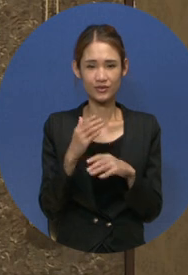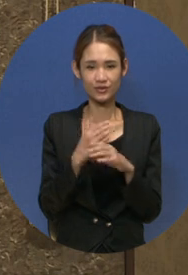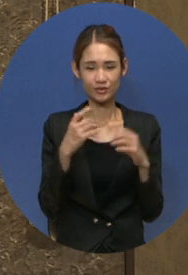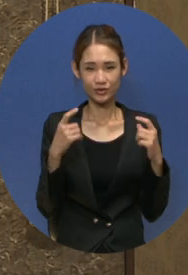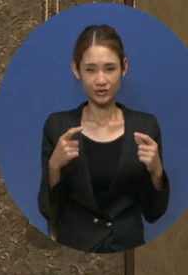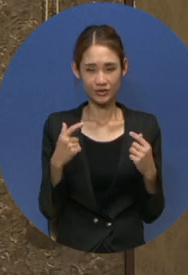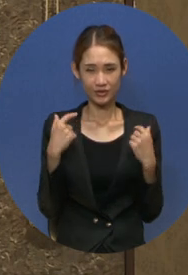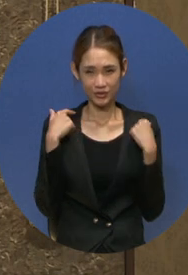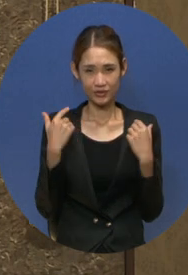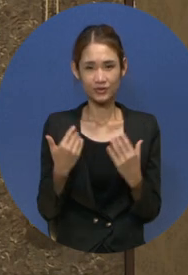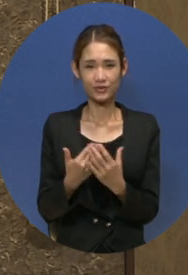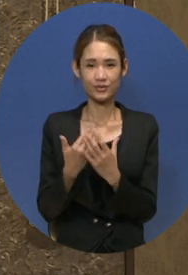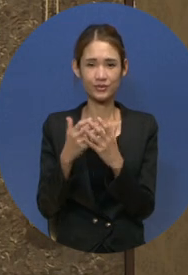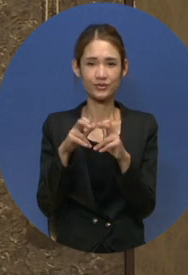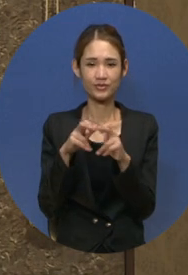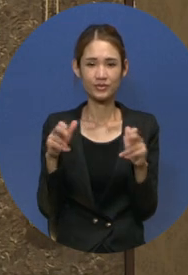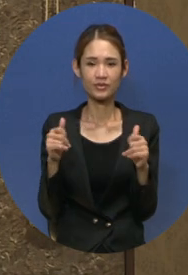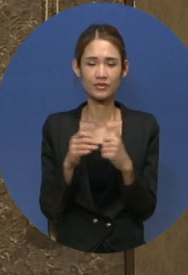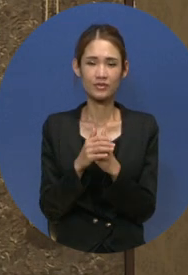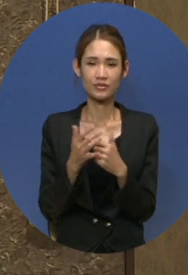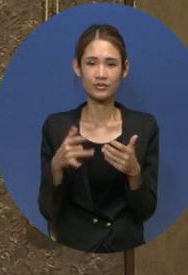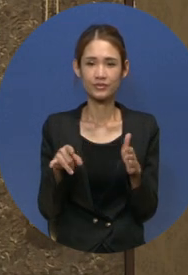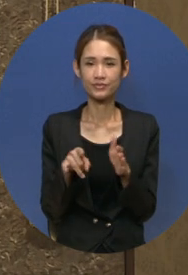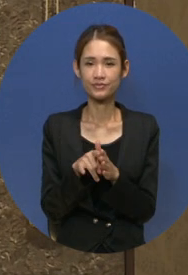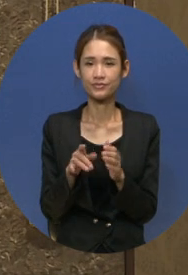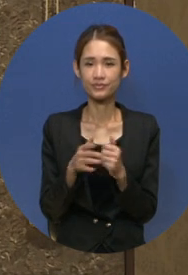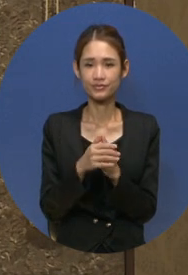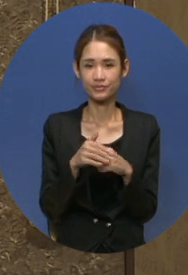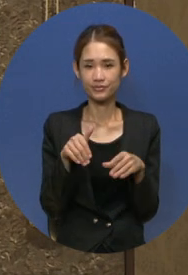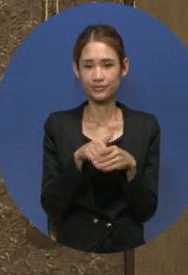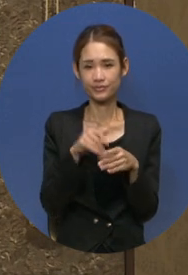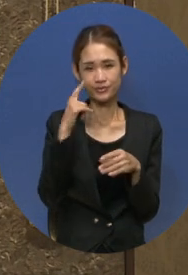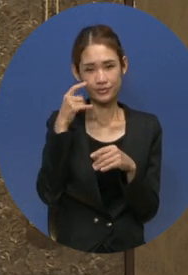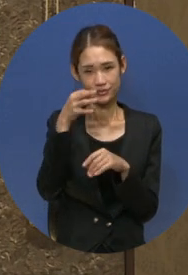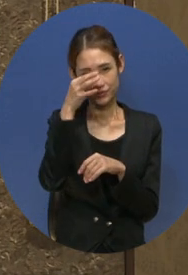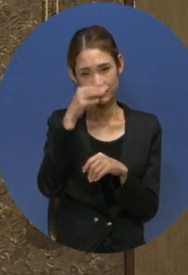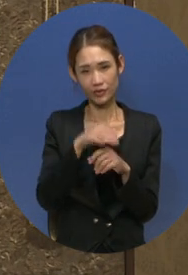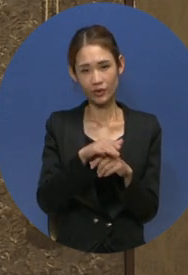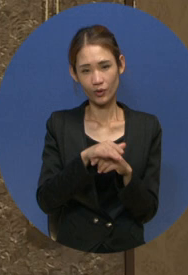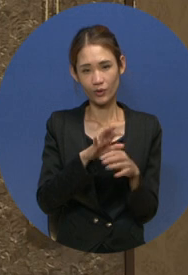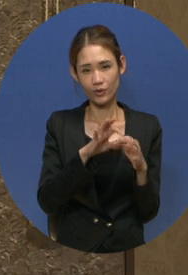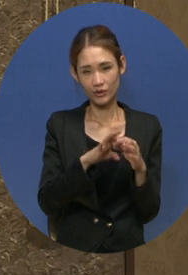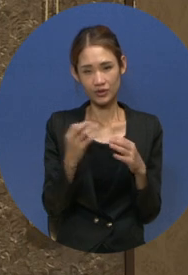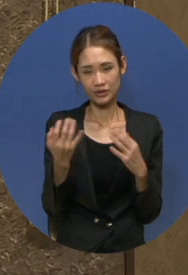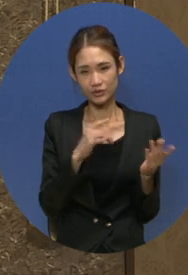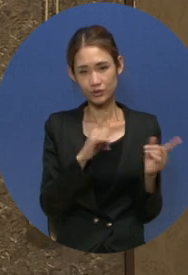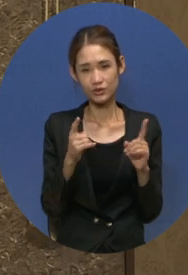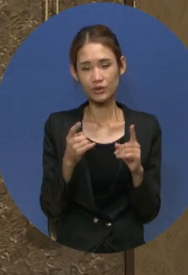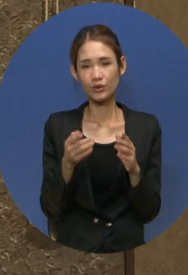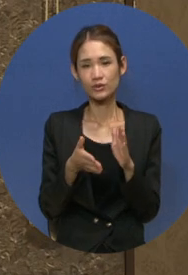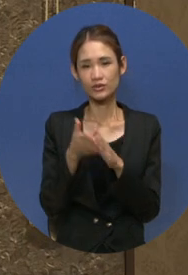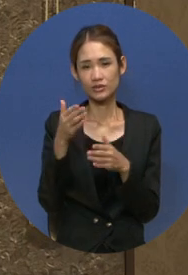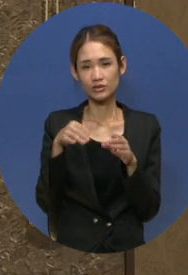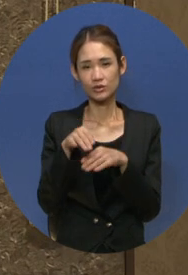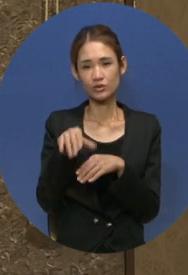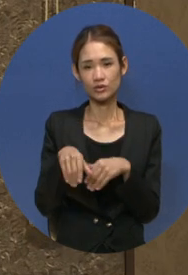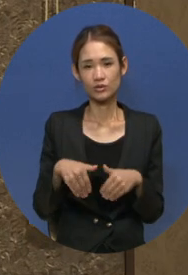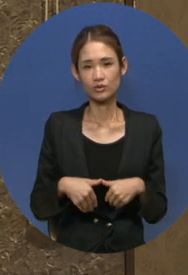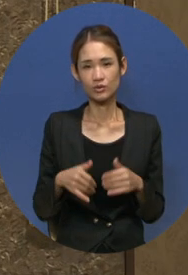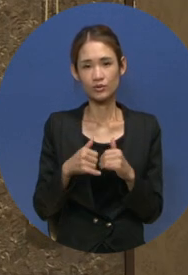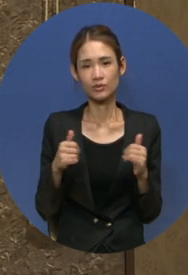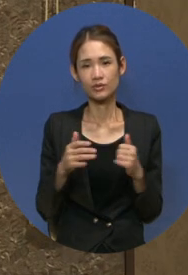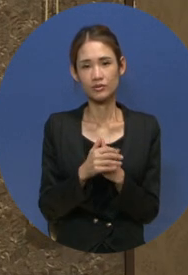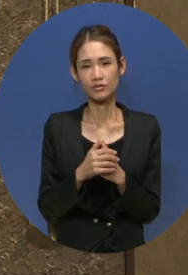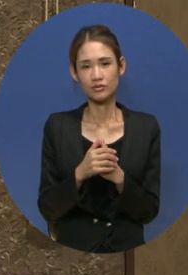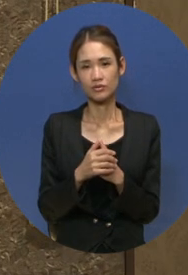예, 이런 우리 중구 지역의 발달장애인들을 위해서 문화예술 쪽 저는 문화예술 쪽 직업재활시설이 필요하다고 생각하는